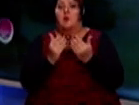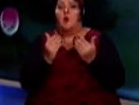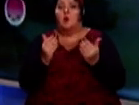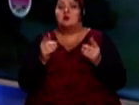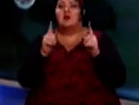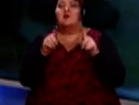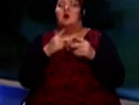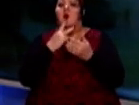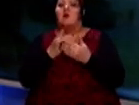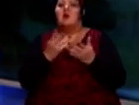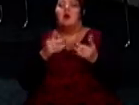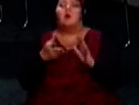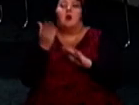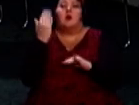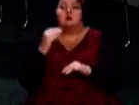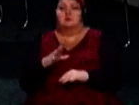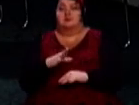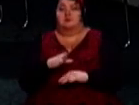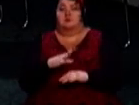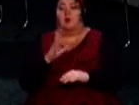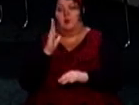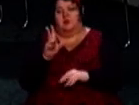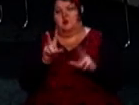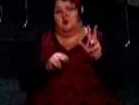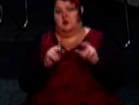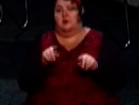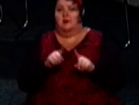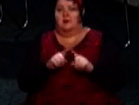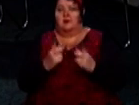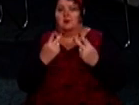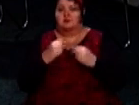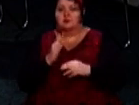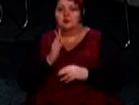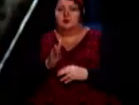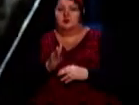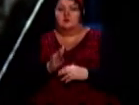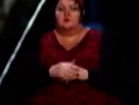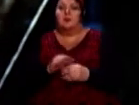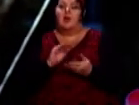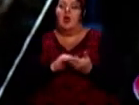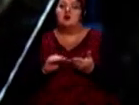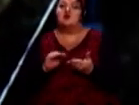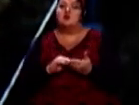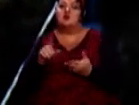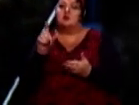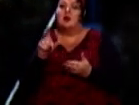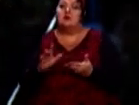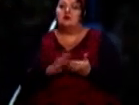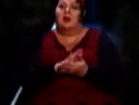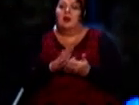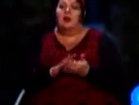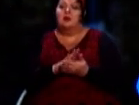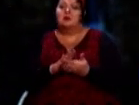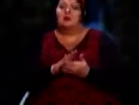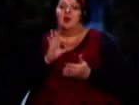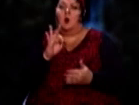тому вигляді, в якому він був. Будемо сподіватися, що так і буде. Журналістка газети «По-українськи» Ольга Станько вас